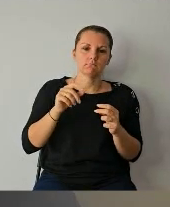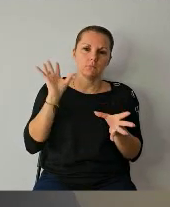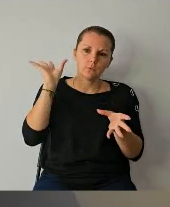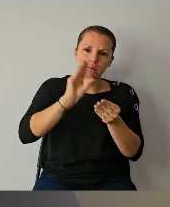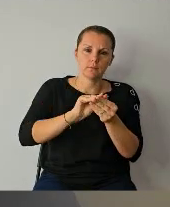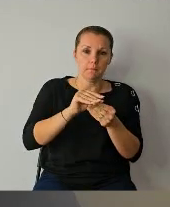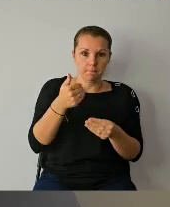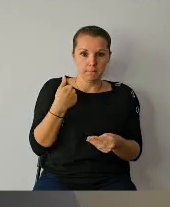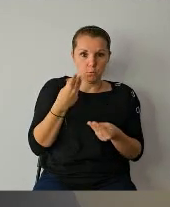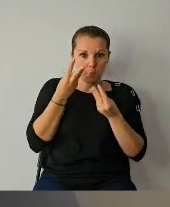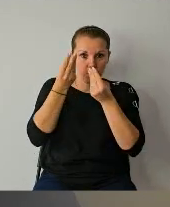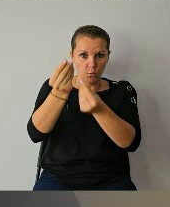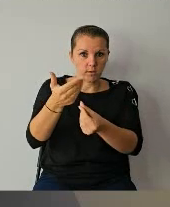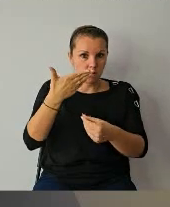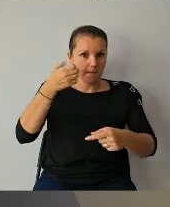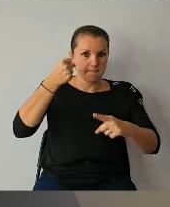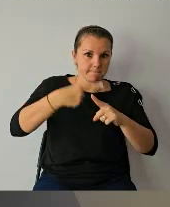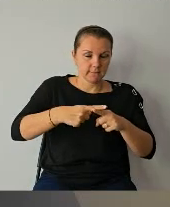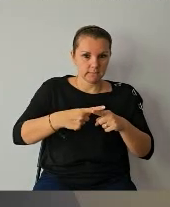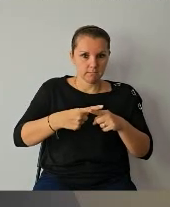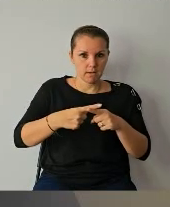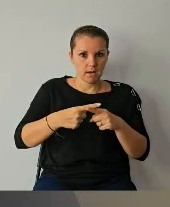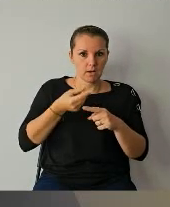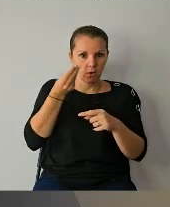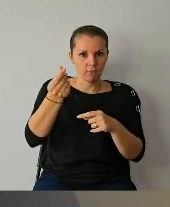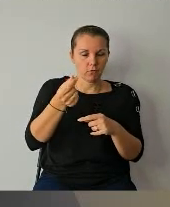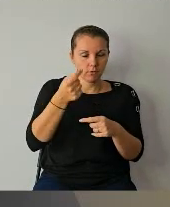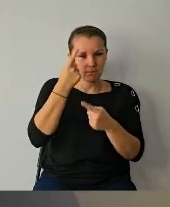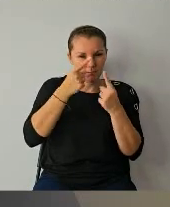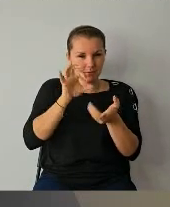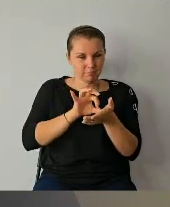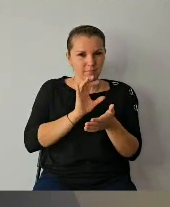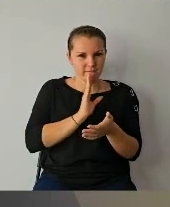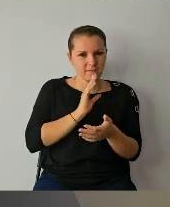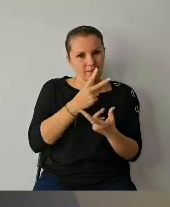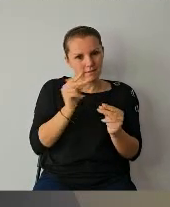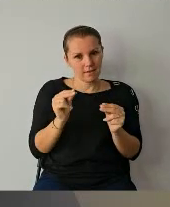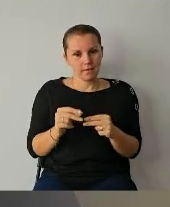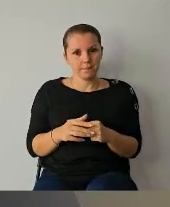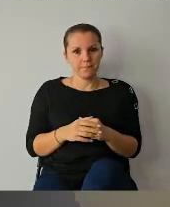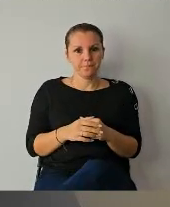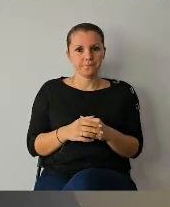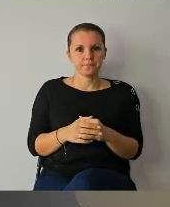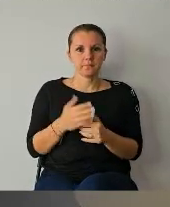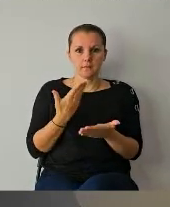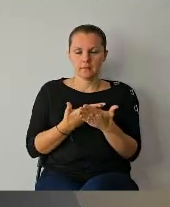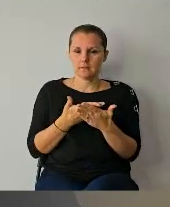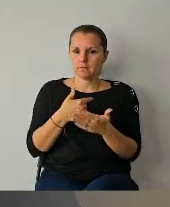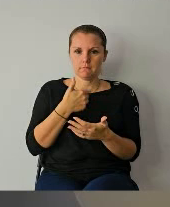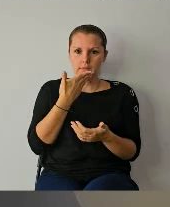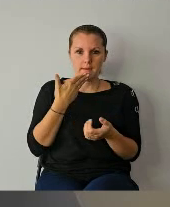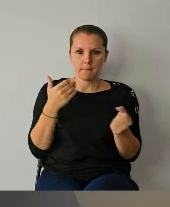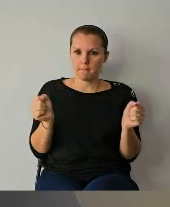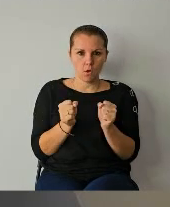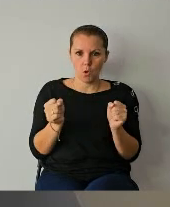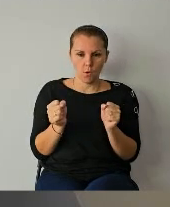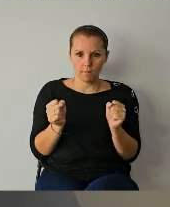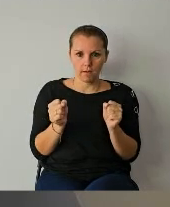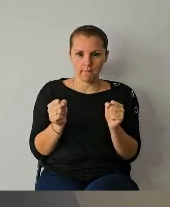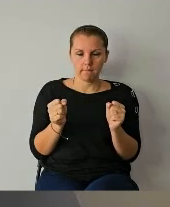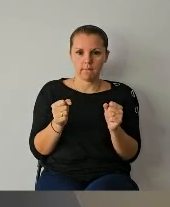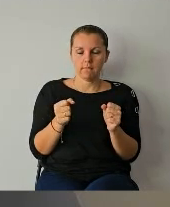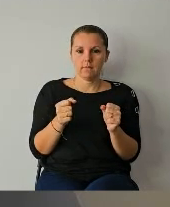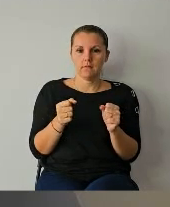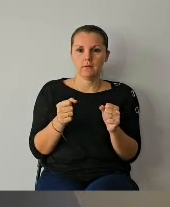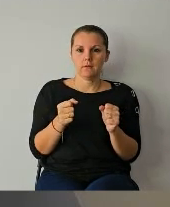kwotę? To podejrzewam, że pewnie nie. Dlatego też nie mam obaw o i nie proszę